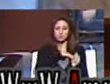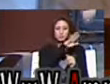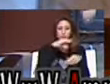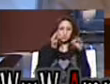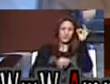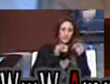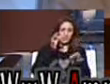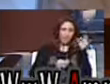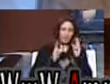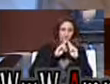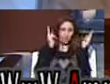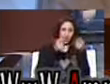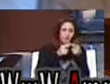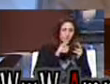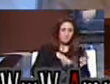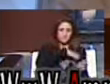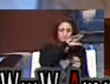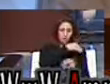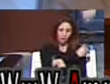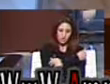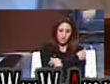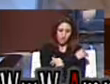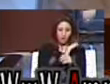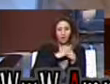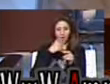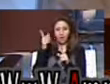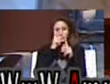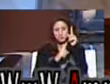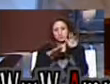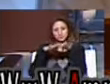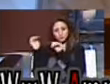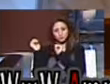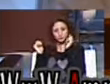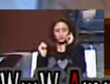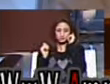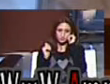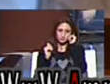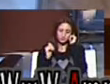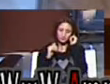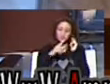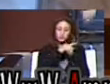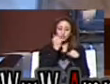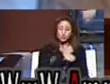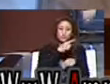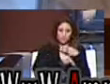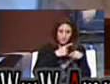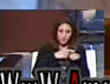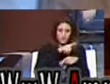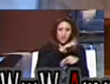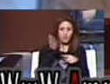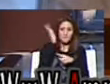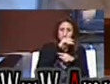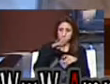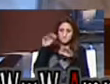سبل التصعيد عندنا امرين، الامر الاول ردا على من قال ان وكلاء النيابه العامه المعترضين على النائب العام هم عدد قليل من